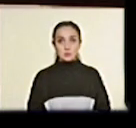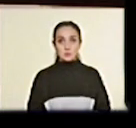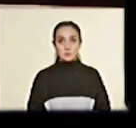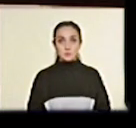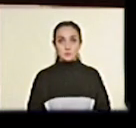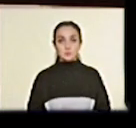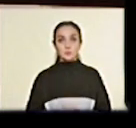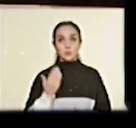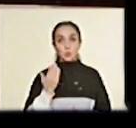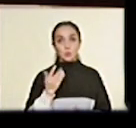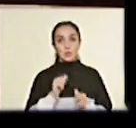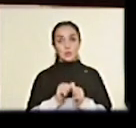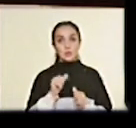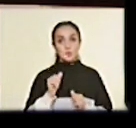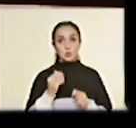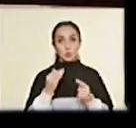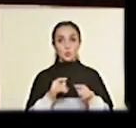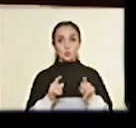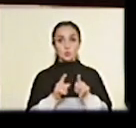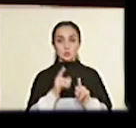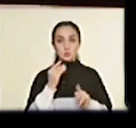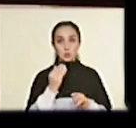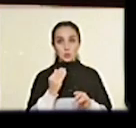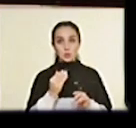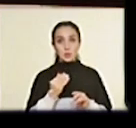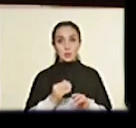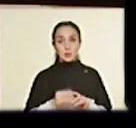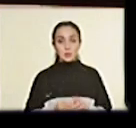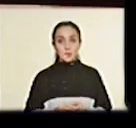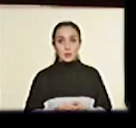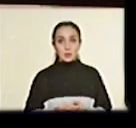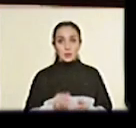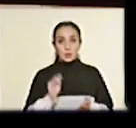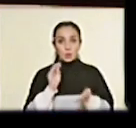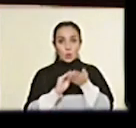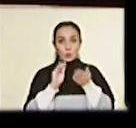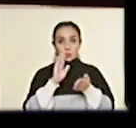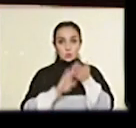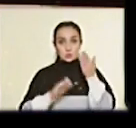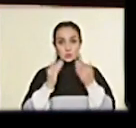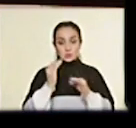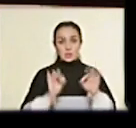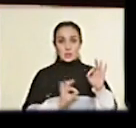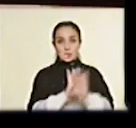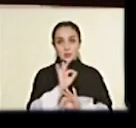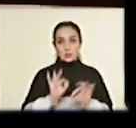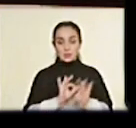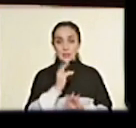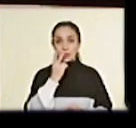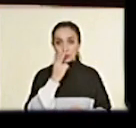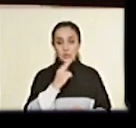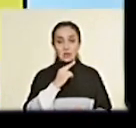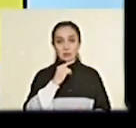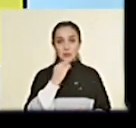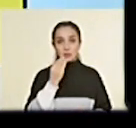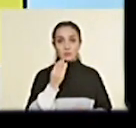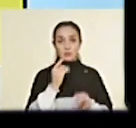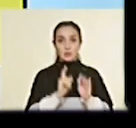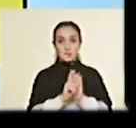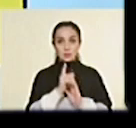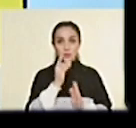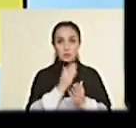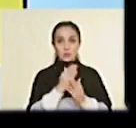Bundan tashqari, ushbu demak, yozuvsiz xaritalarga diqqat qiling va